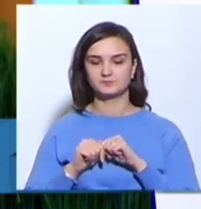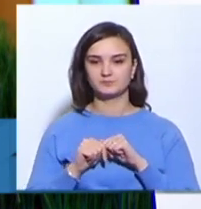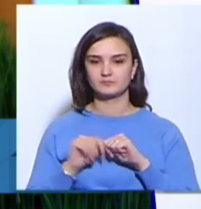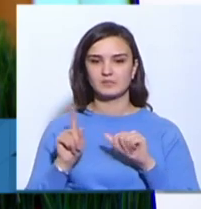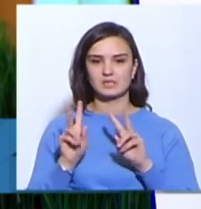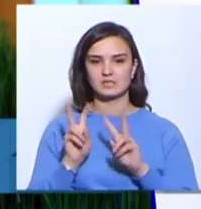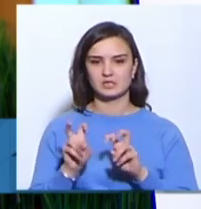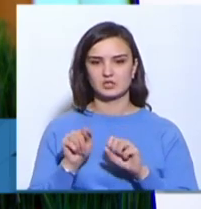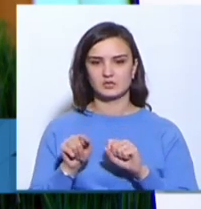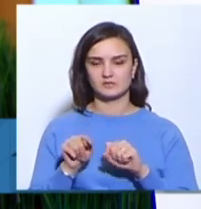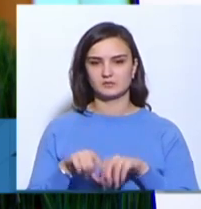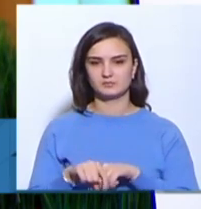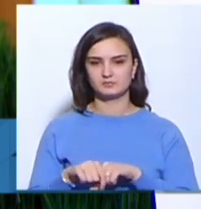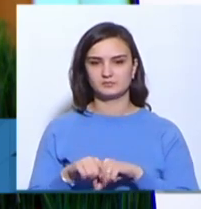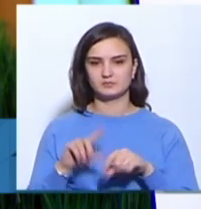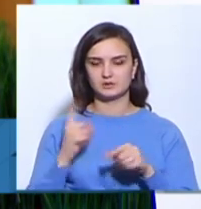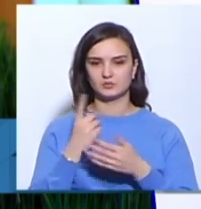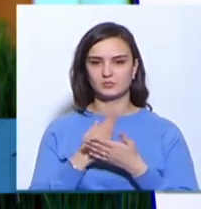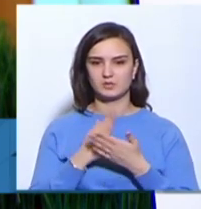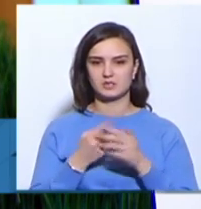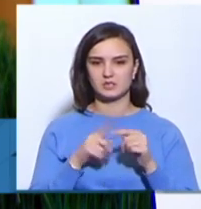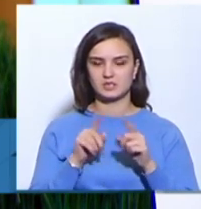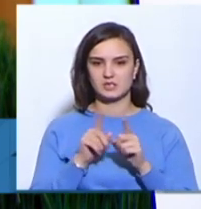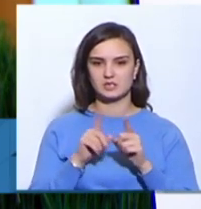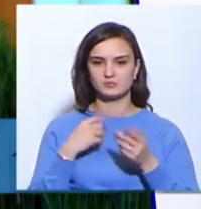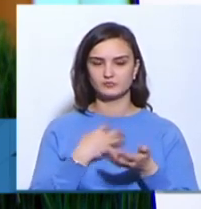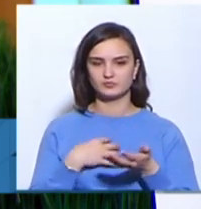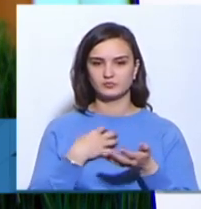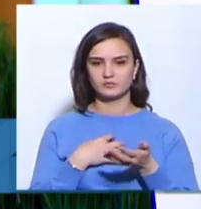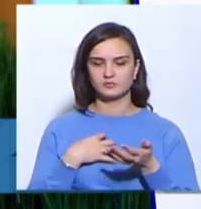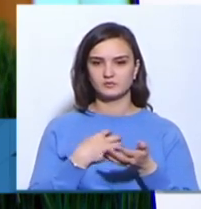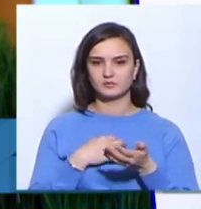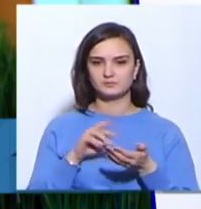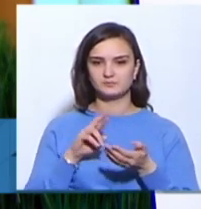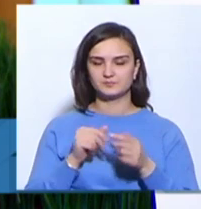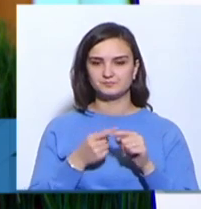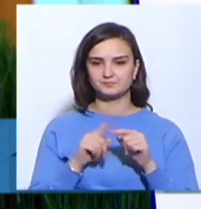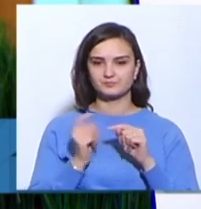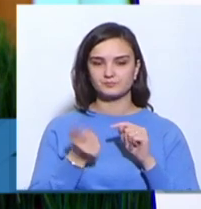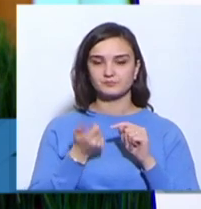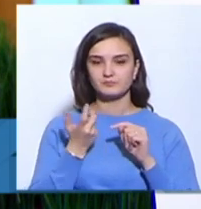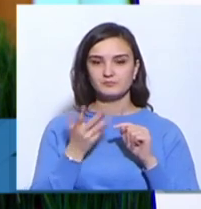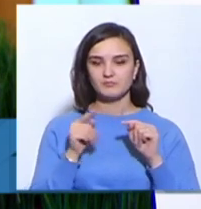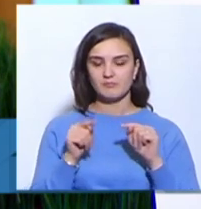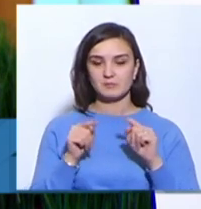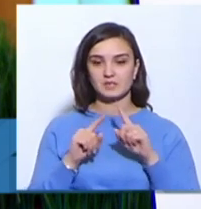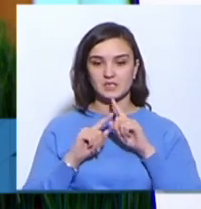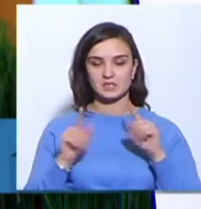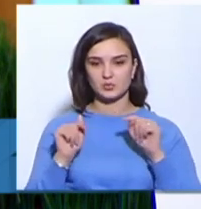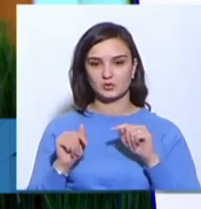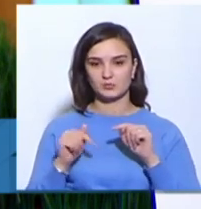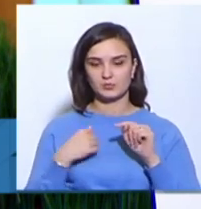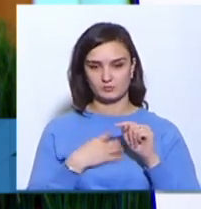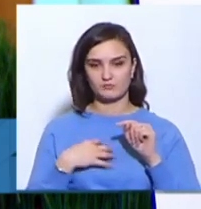რას გულისხმობს? რატომ არის ასე აქტუალური და რამდენად შეზინა განსაკუთრებული დატვირთვა